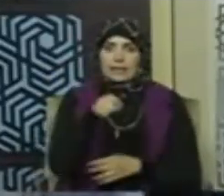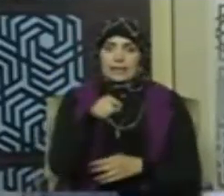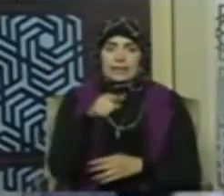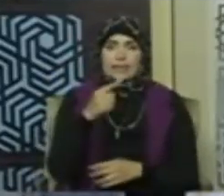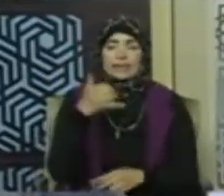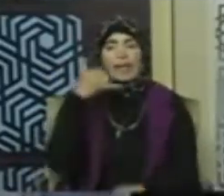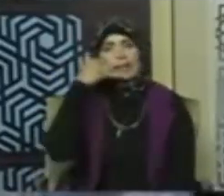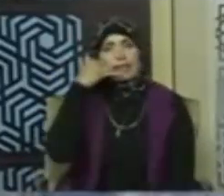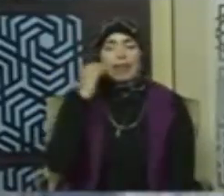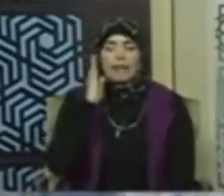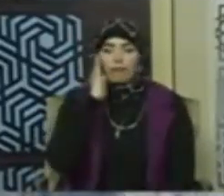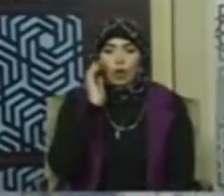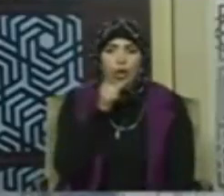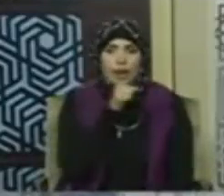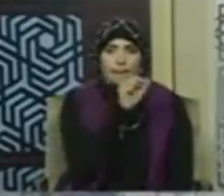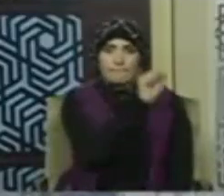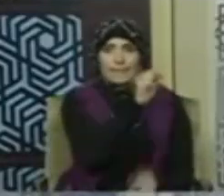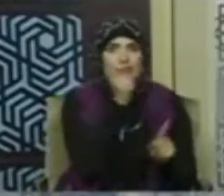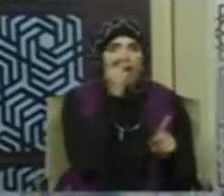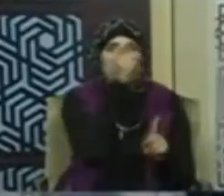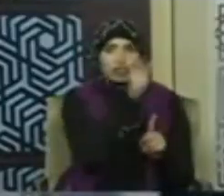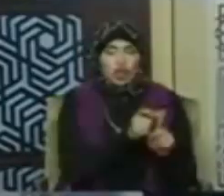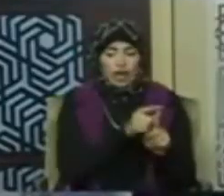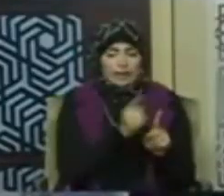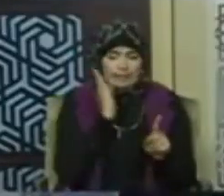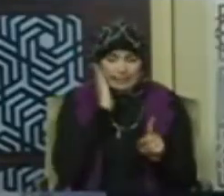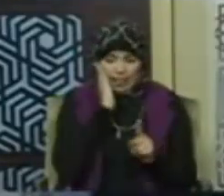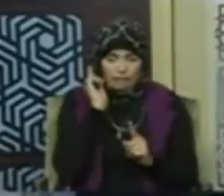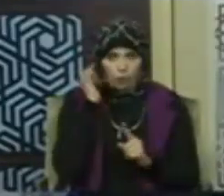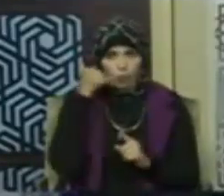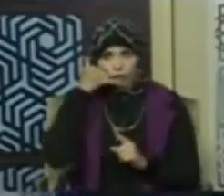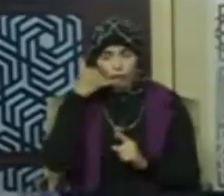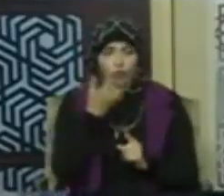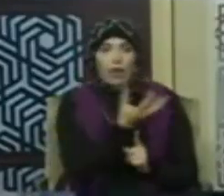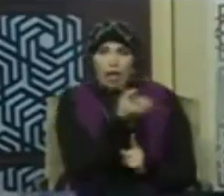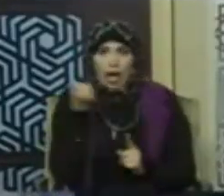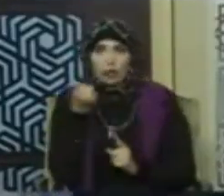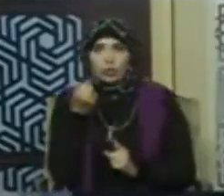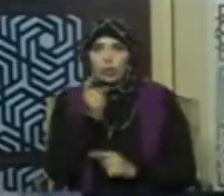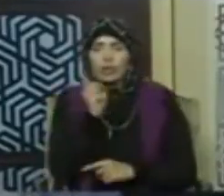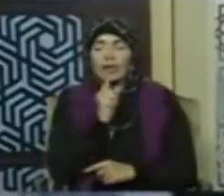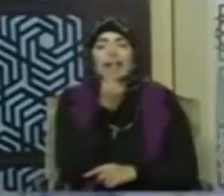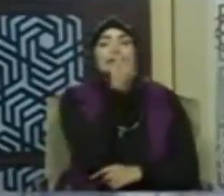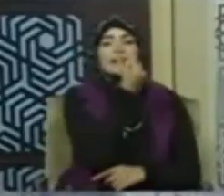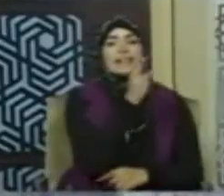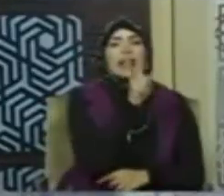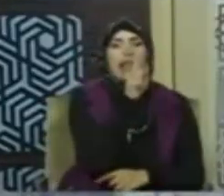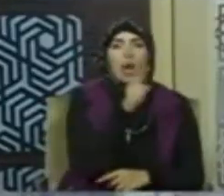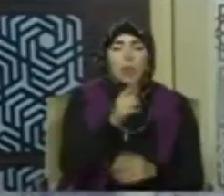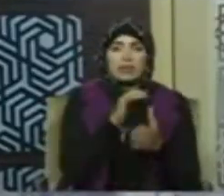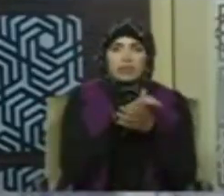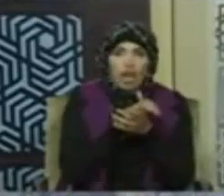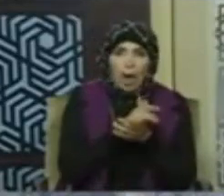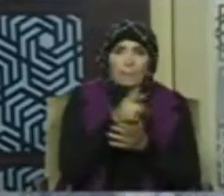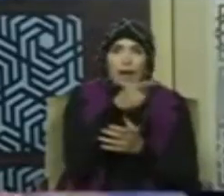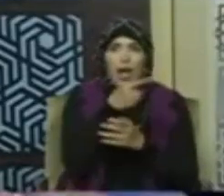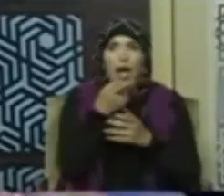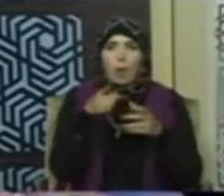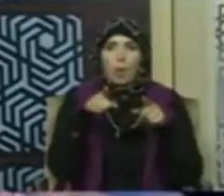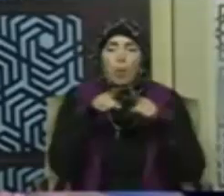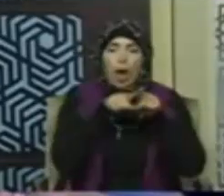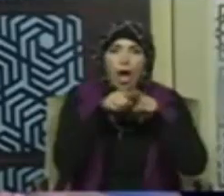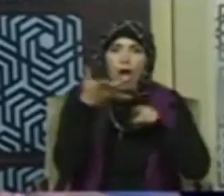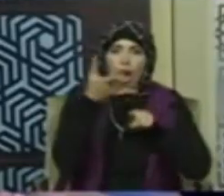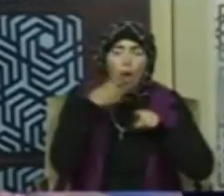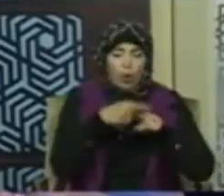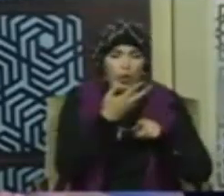هاتف أحد إلا بإذنه. إذا وجدت هاتف أخ أو زميل أو صديق فليس لك أن تفتح